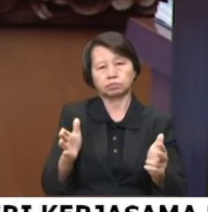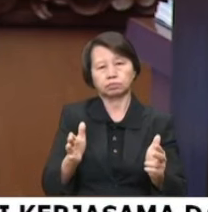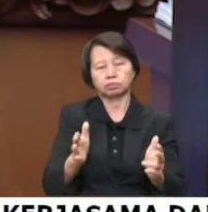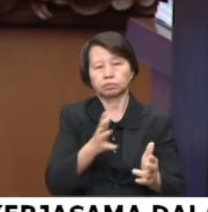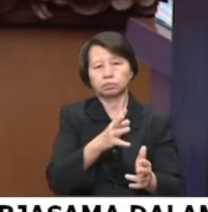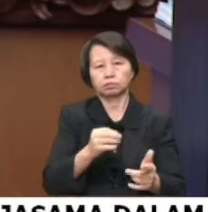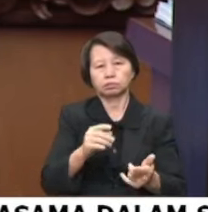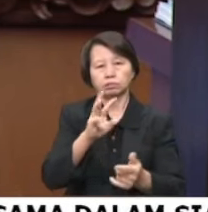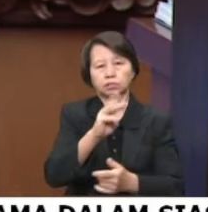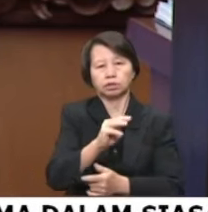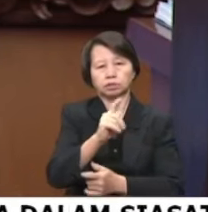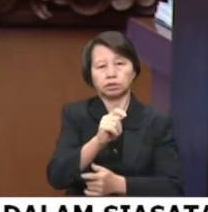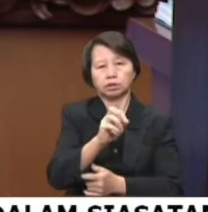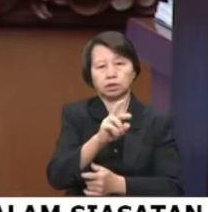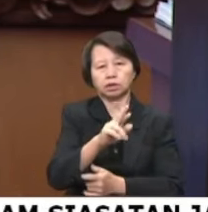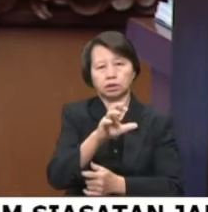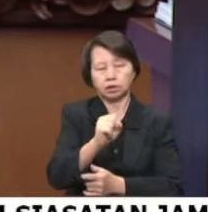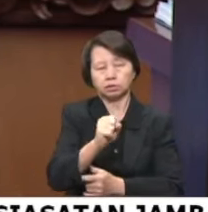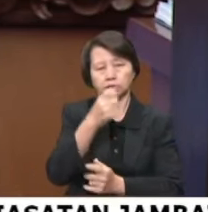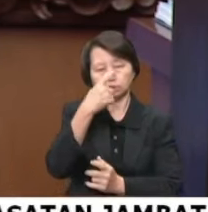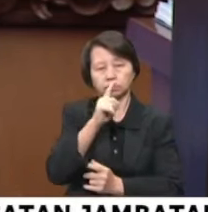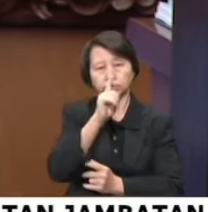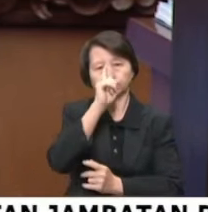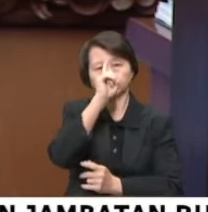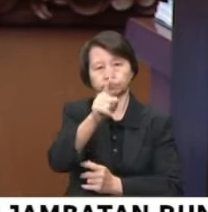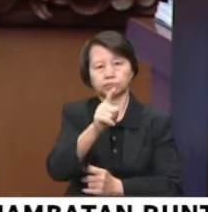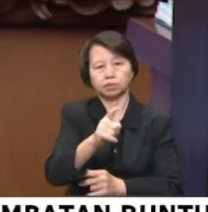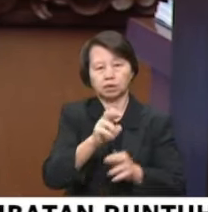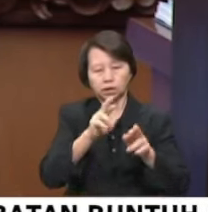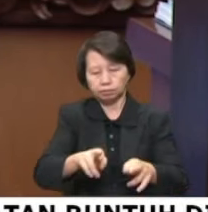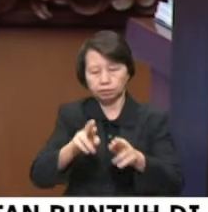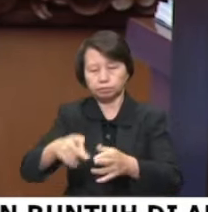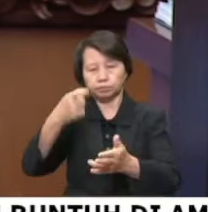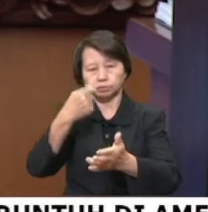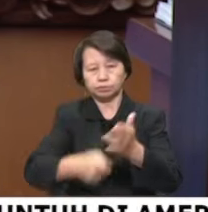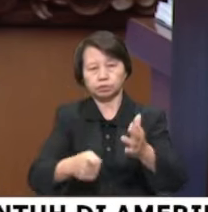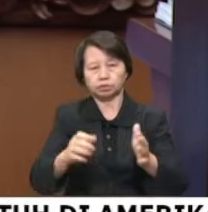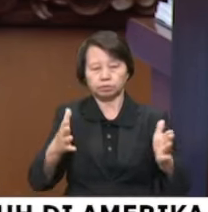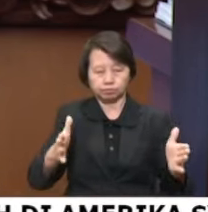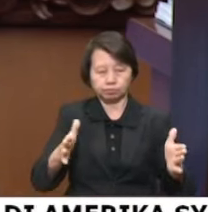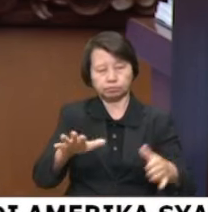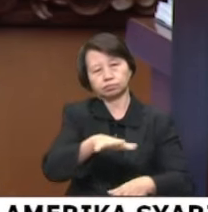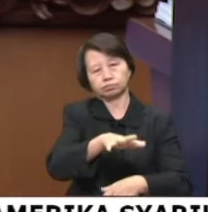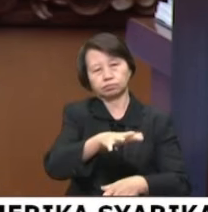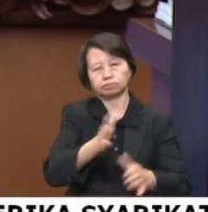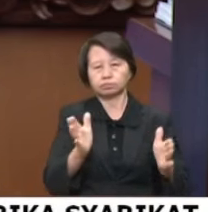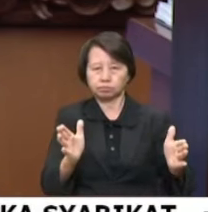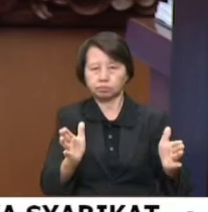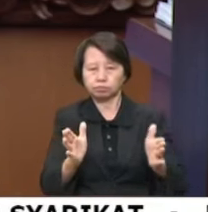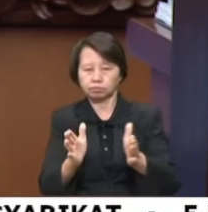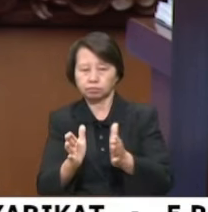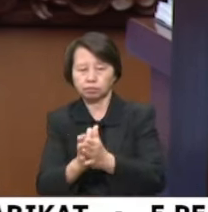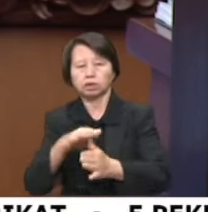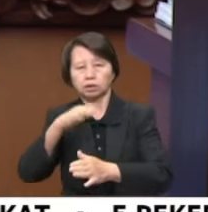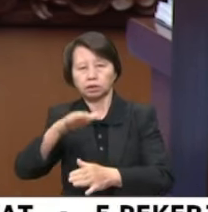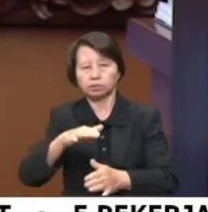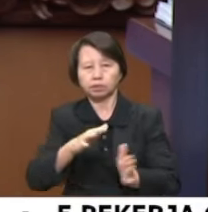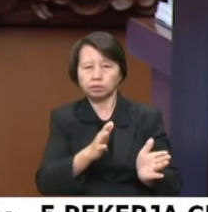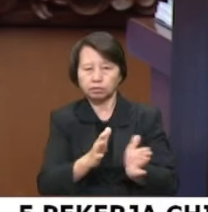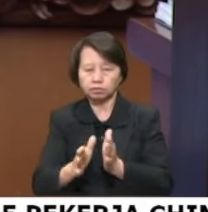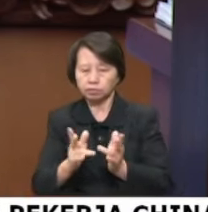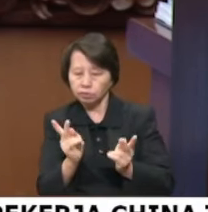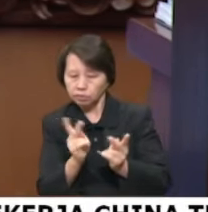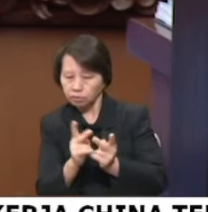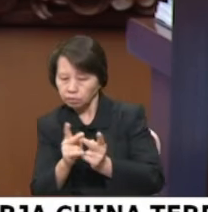Strategy, MTRS dengan izin bagi memastikan perancangan cukai jangka sederhana adalah lebih teratur dan sepadan